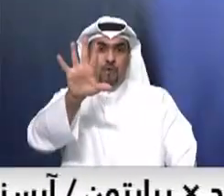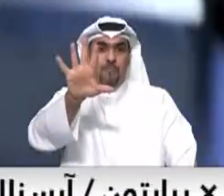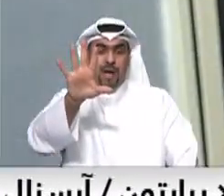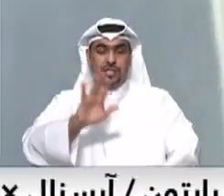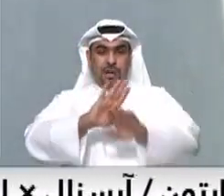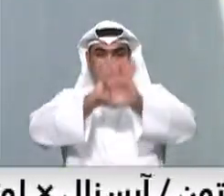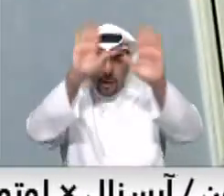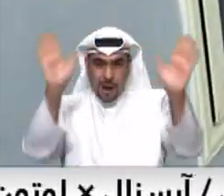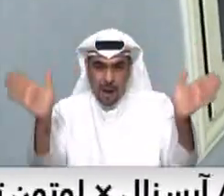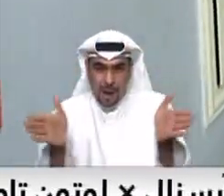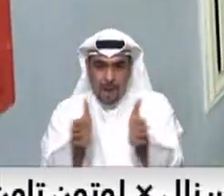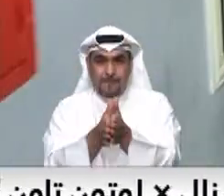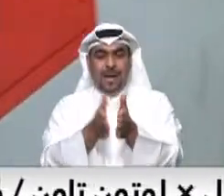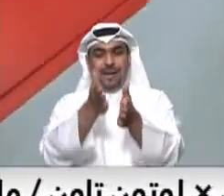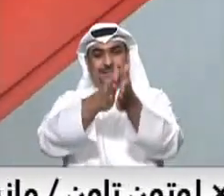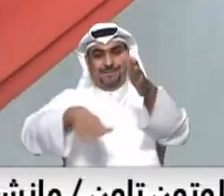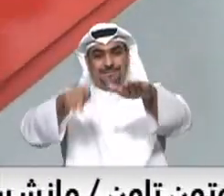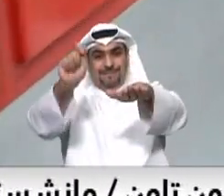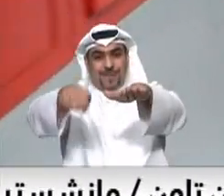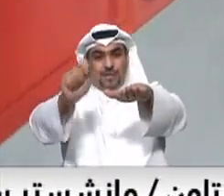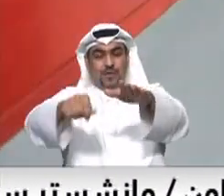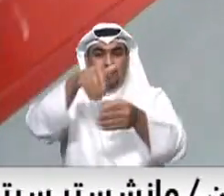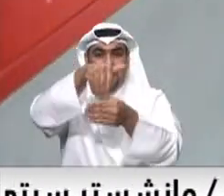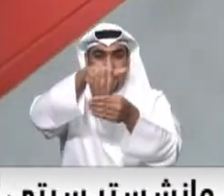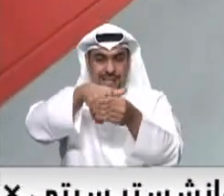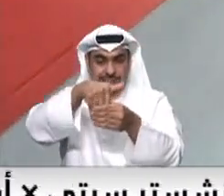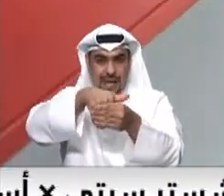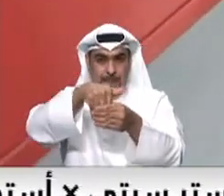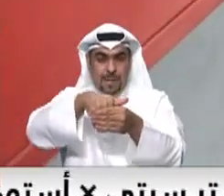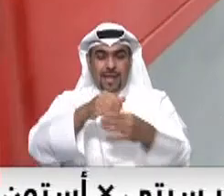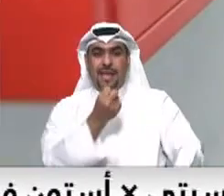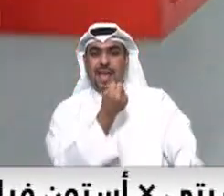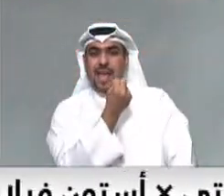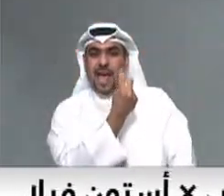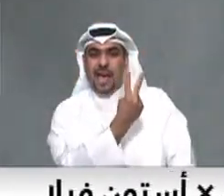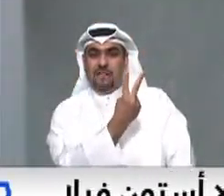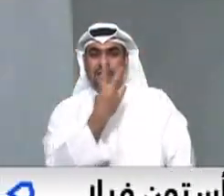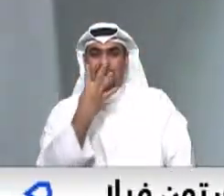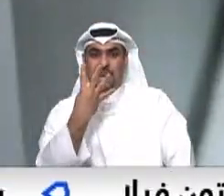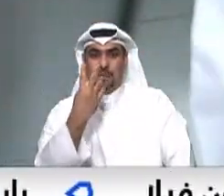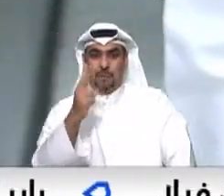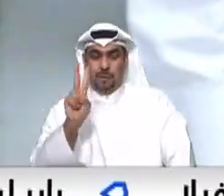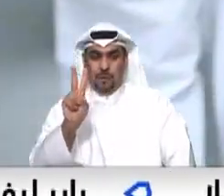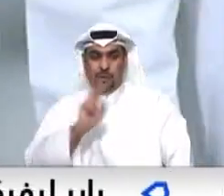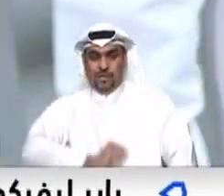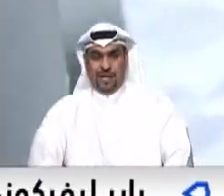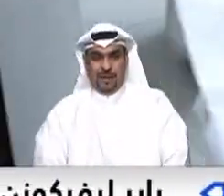عاليه للحدث الديمقراطي الكبير المتمثل بانتخابات مجلس الامه